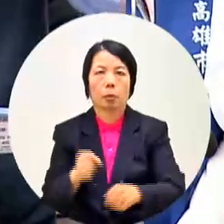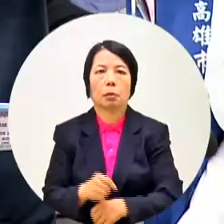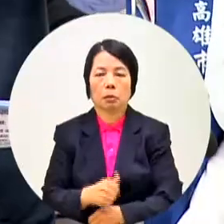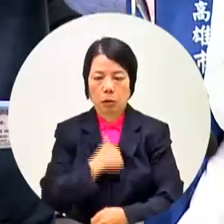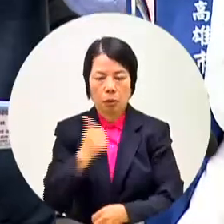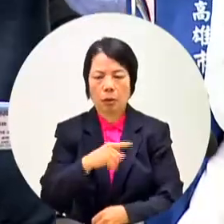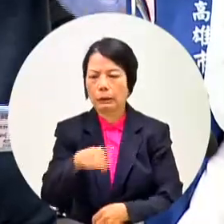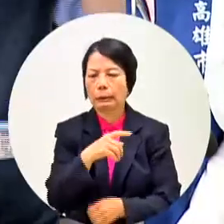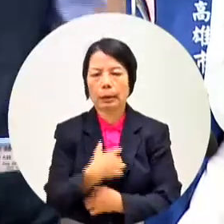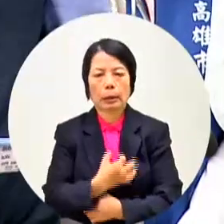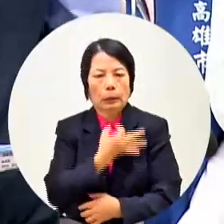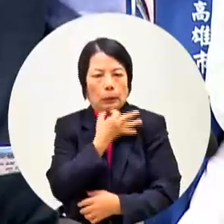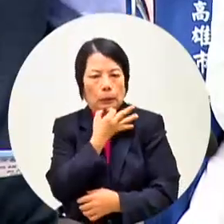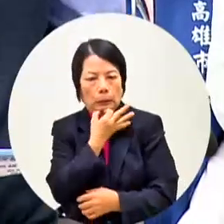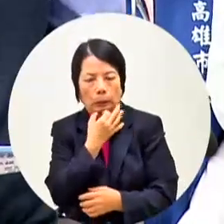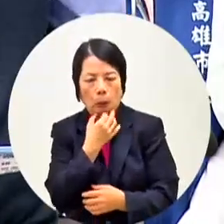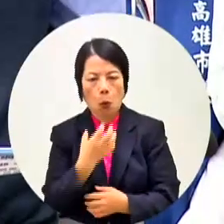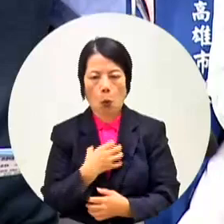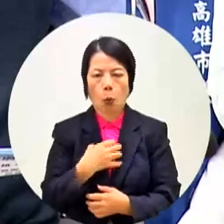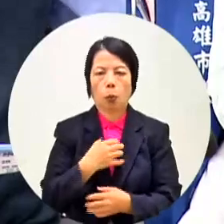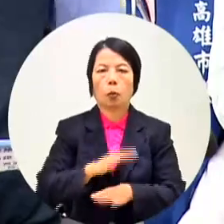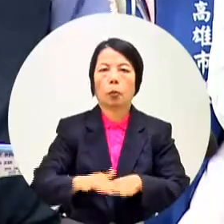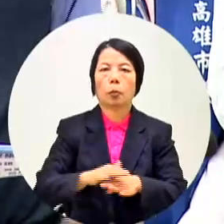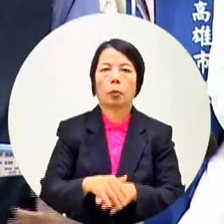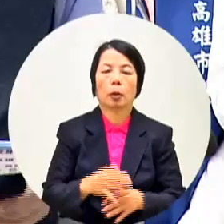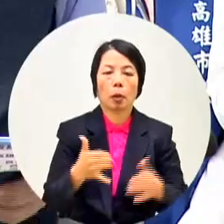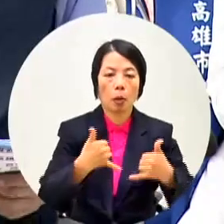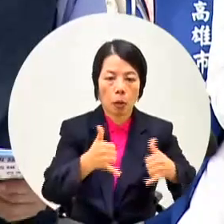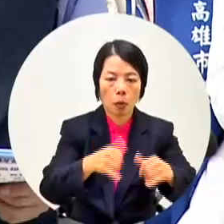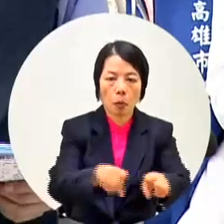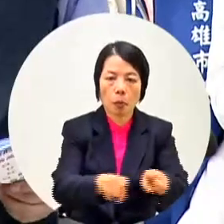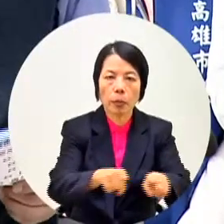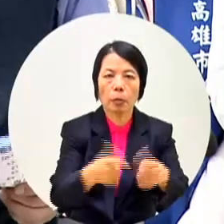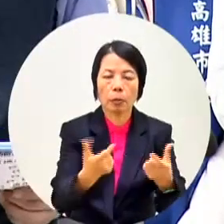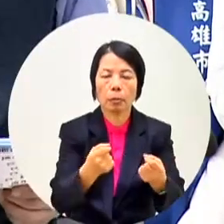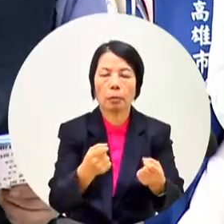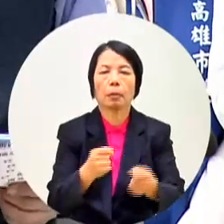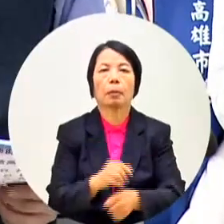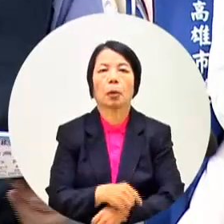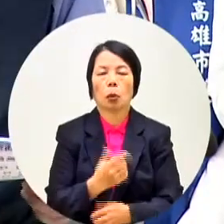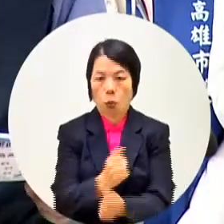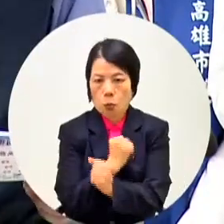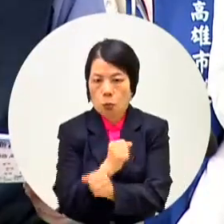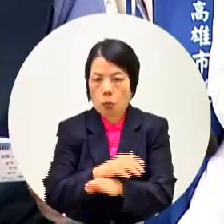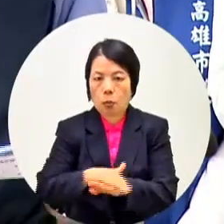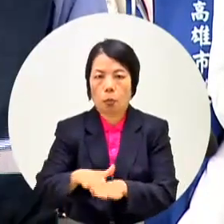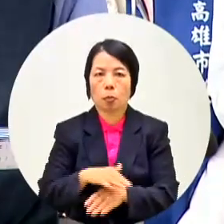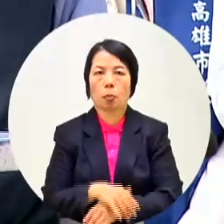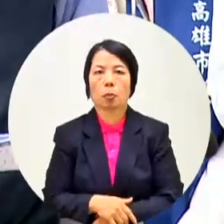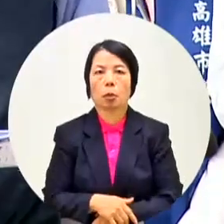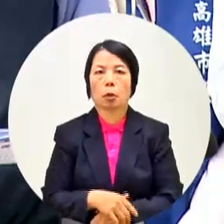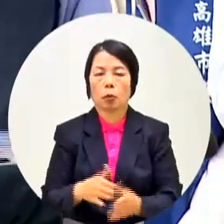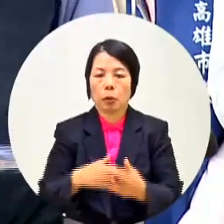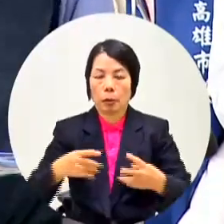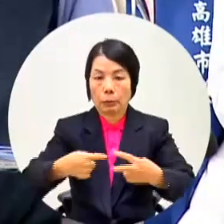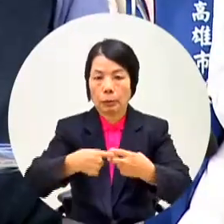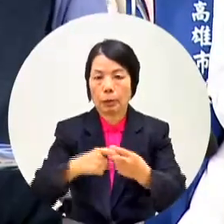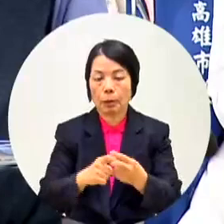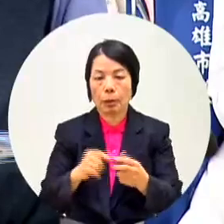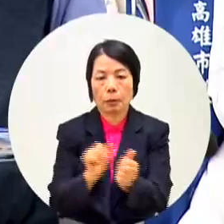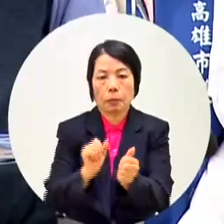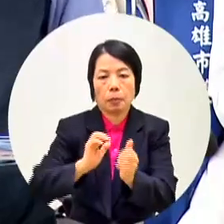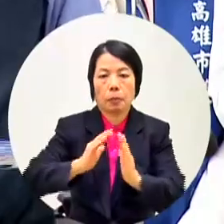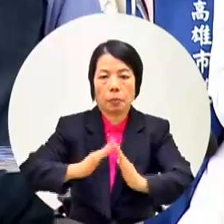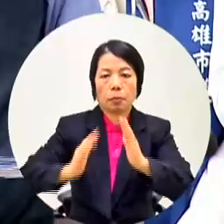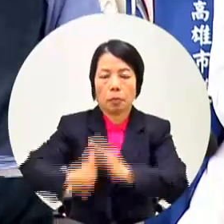刚刚所担忧的这些问题，我们一定会特别注意。我刚才我也责成我们李世川副市长在路坪这边一定会有一